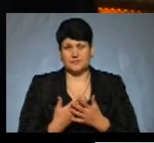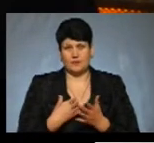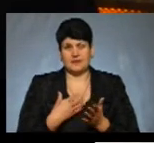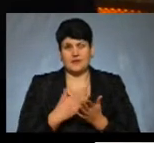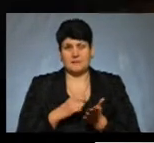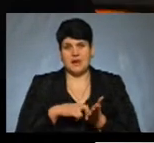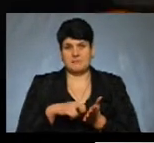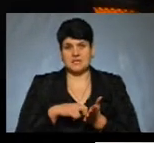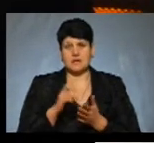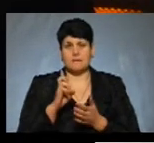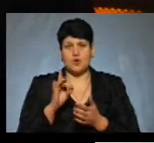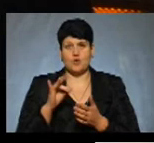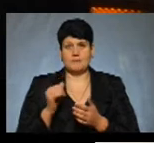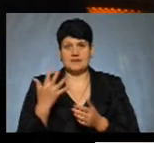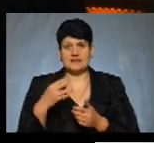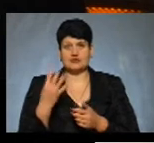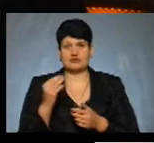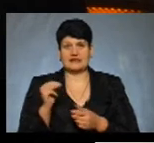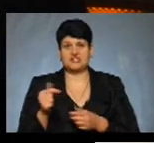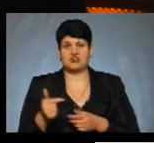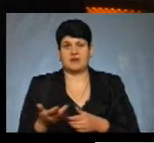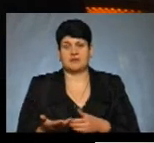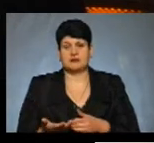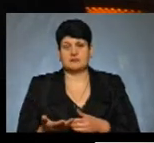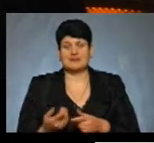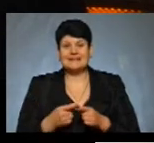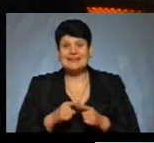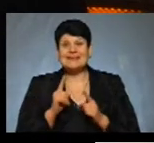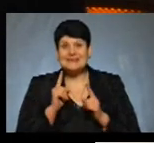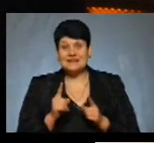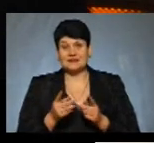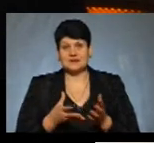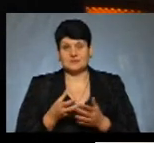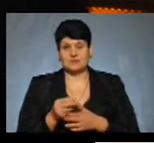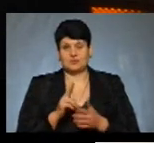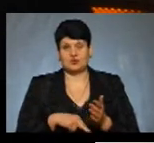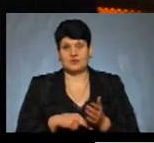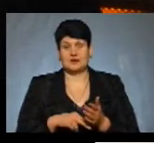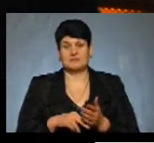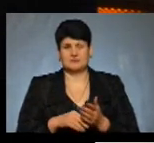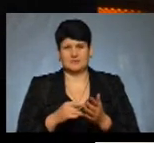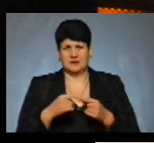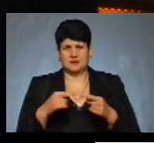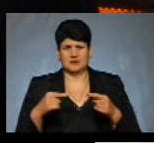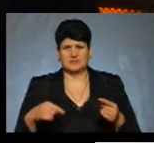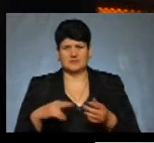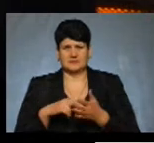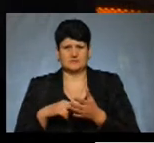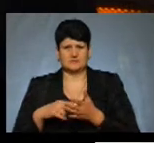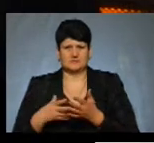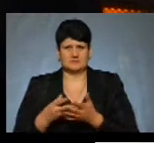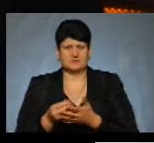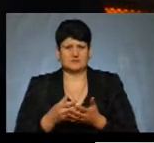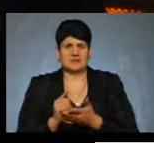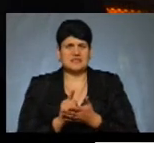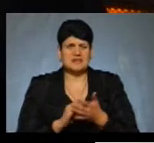брокером 54 тисячі гривень. Це тільки за розмитнення. Я не рахую пенсійний фонд, ще що там,